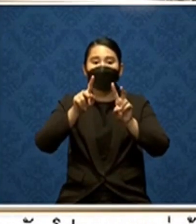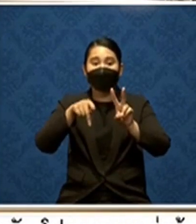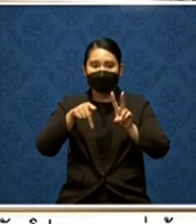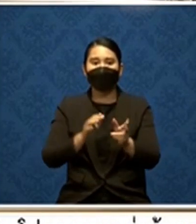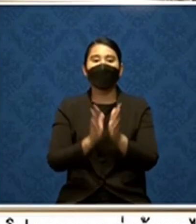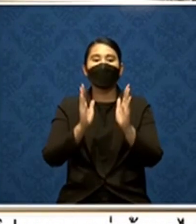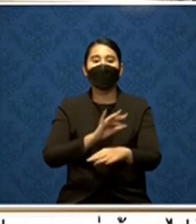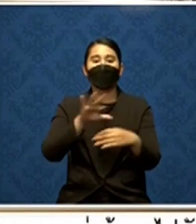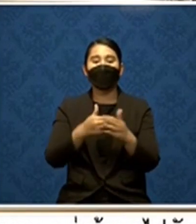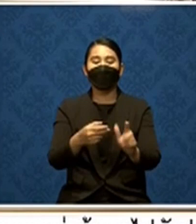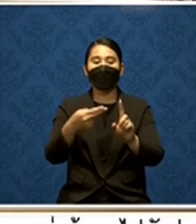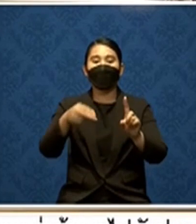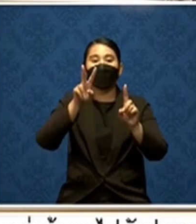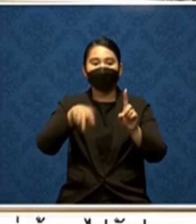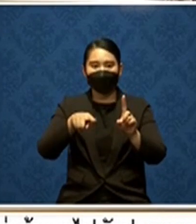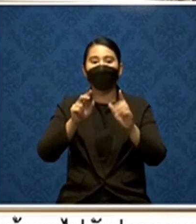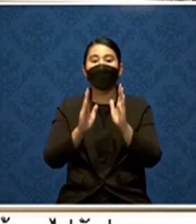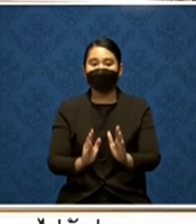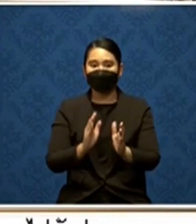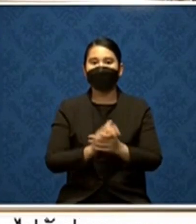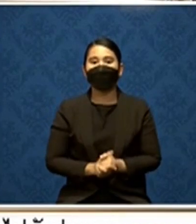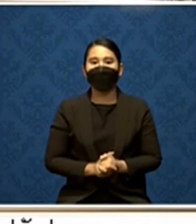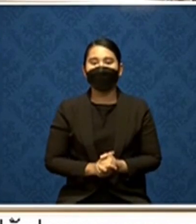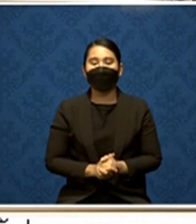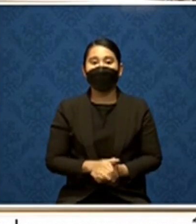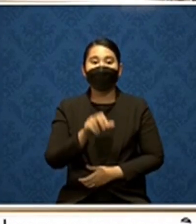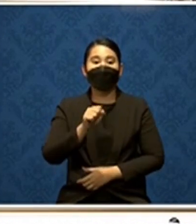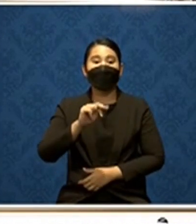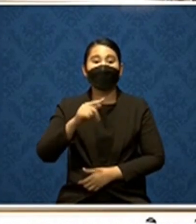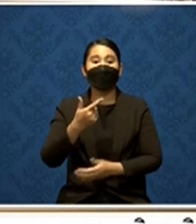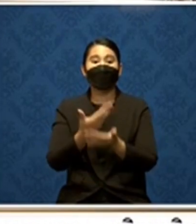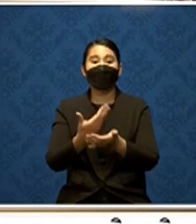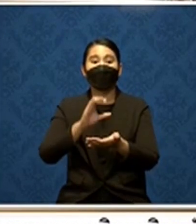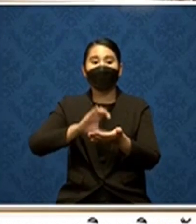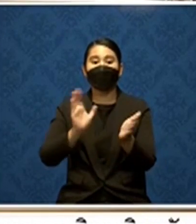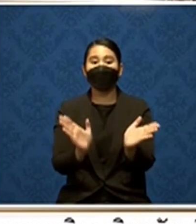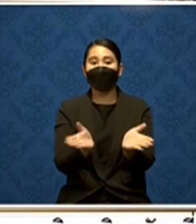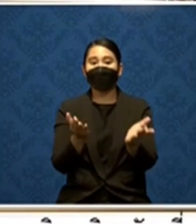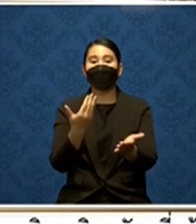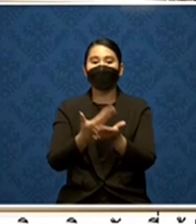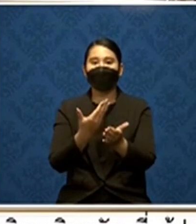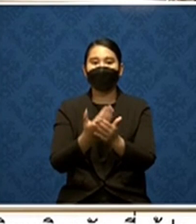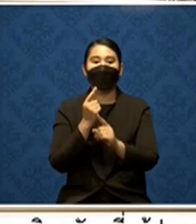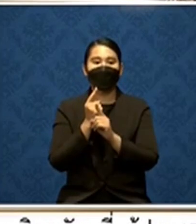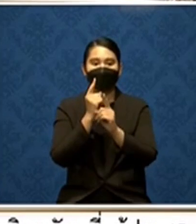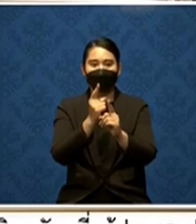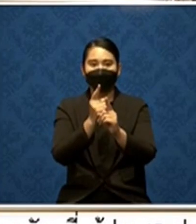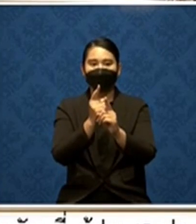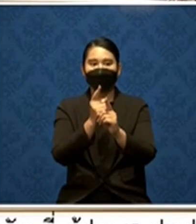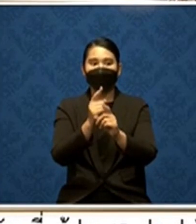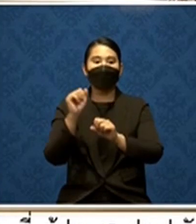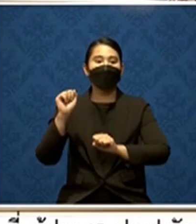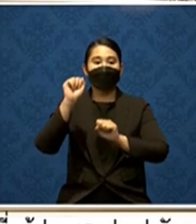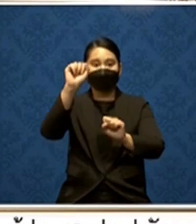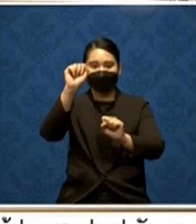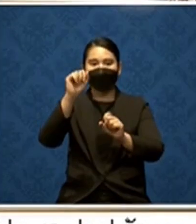มาณ 12,000 คนให้สำนักงบประมาณสนับสนุนเงินอุดหนุนทั่วไปให้เป็นไปตามพระราชให้เป็นไปตามประกาศ